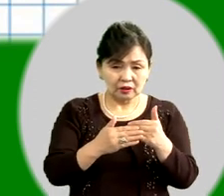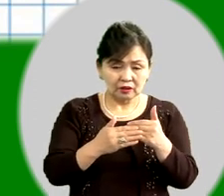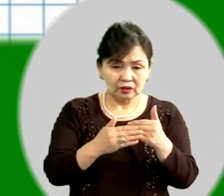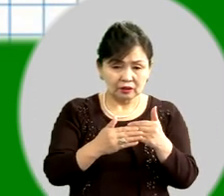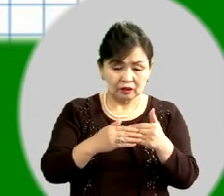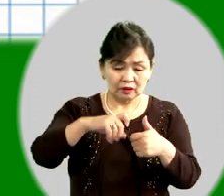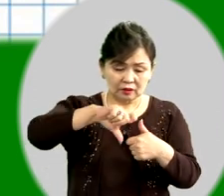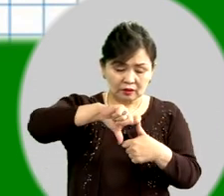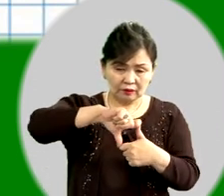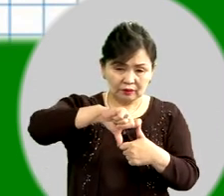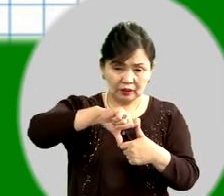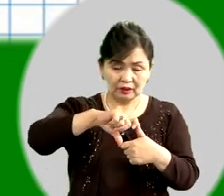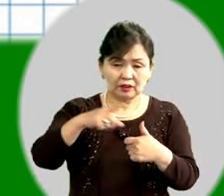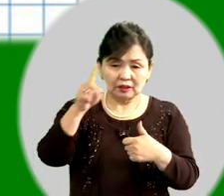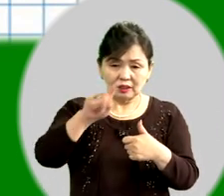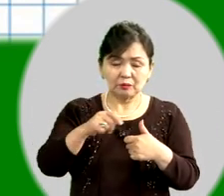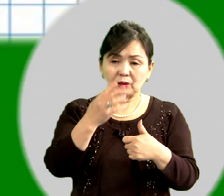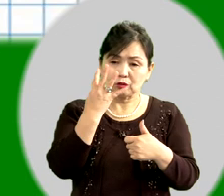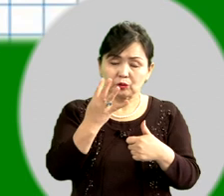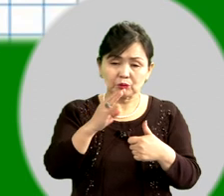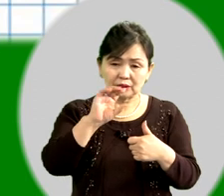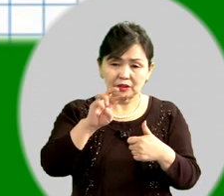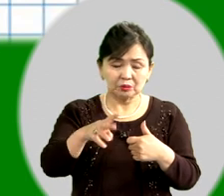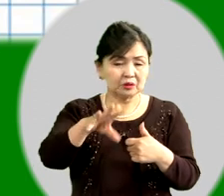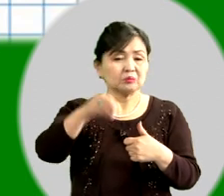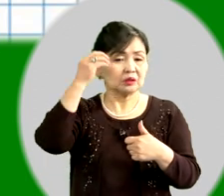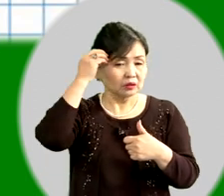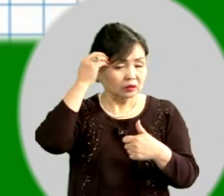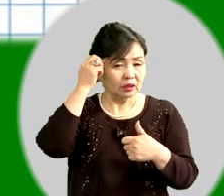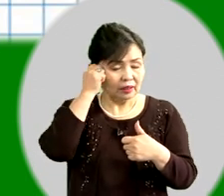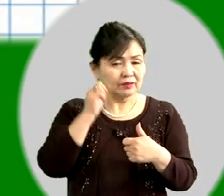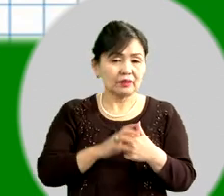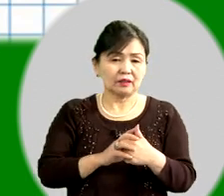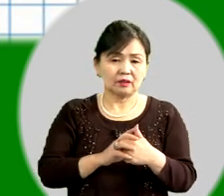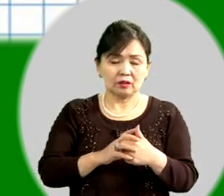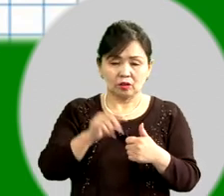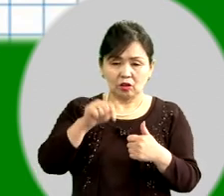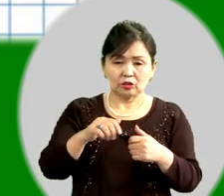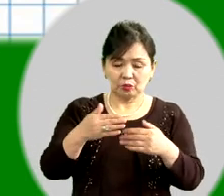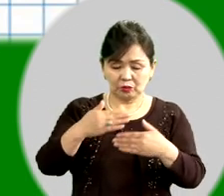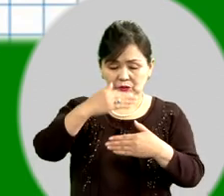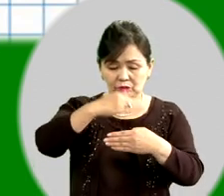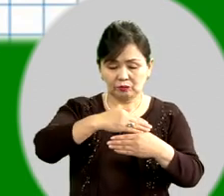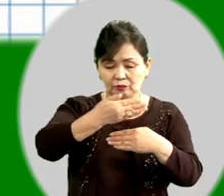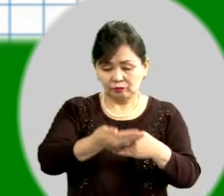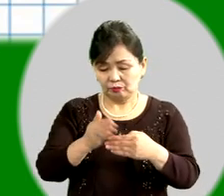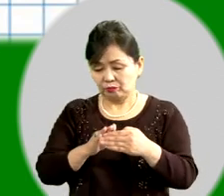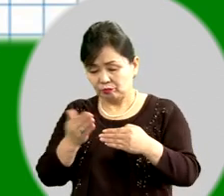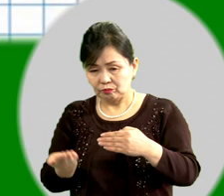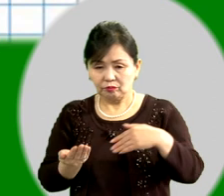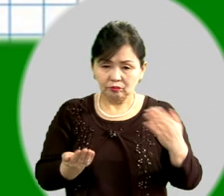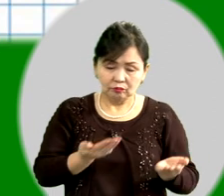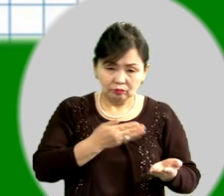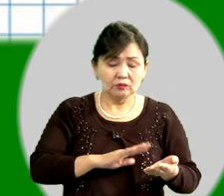оллоо. 4 см квадрат. Одоо дэлгэсийн талбайг олцгоё. Яаж олох вэ?